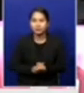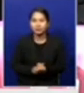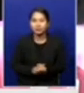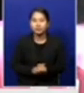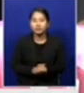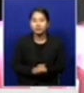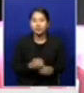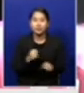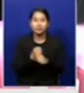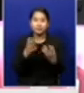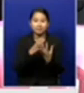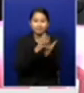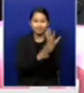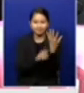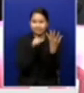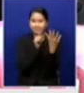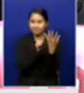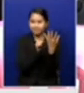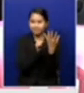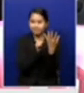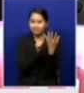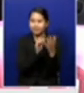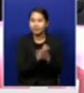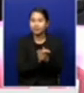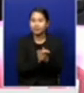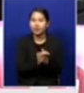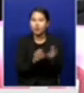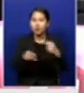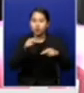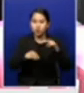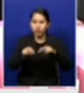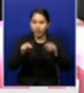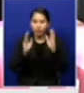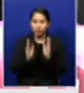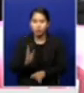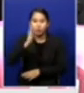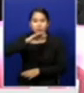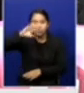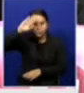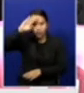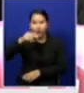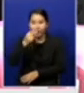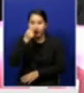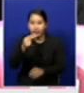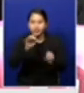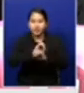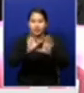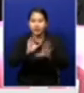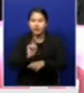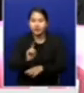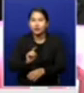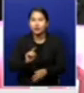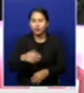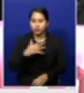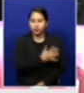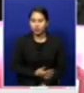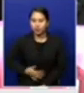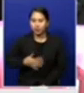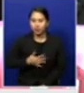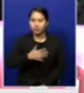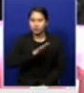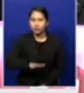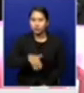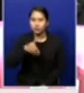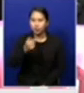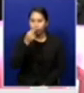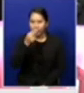ริมและเติมศักยภาพในก้านในการดูแลผู้ป่วยศักยภาพที่เห็นเราเป็นประจักษ์ก็คือการฟื้นฟูสุขภาพและศักยภาพของไทยมาโดยต